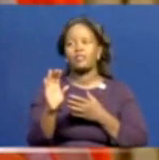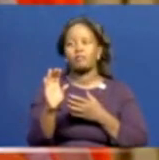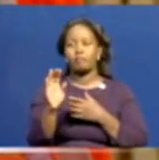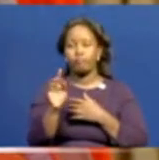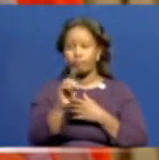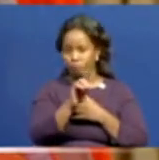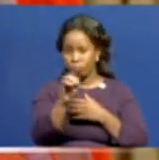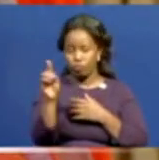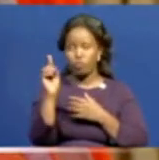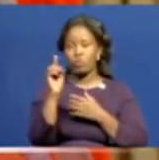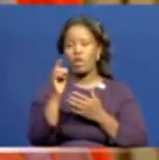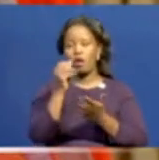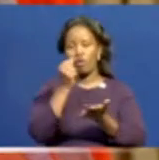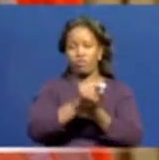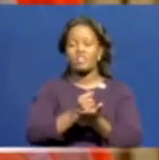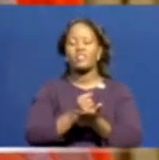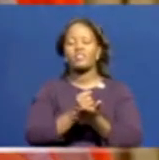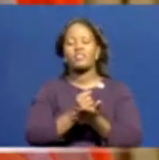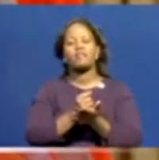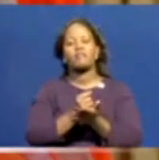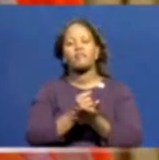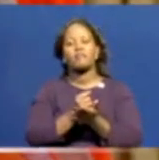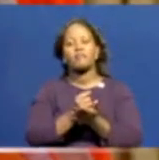to your embassies,